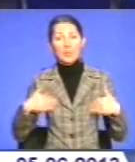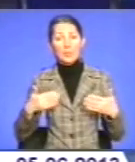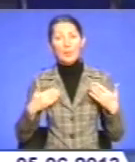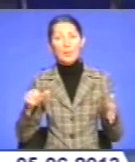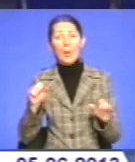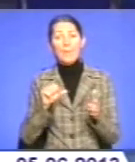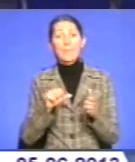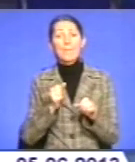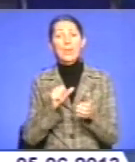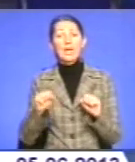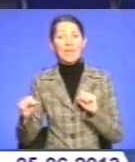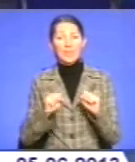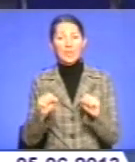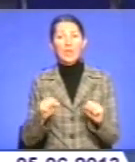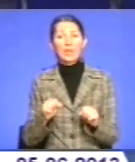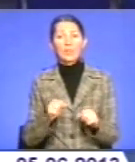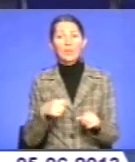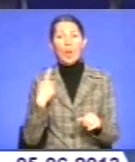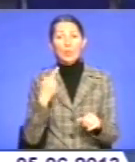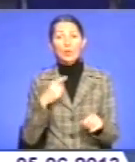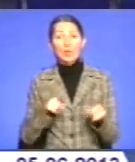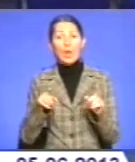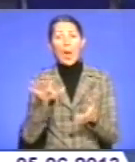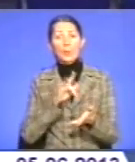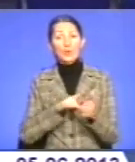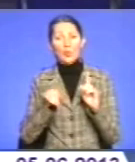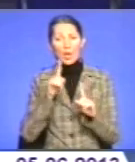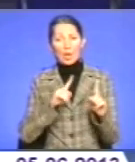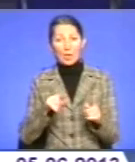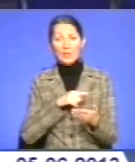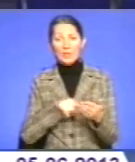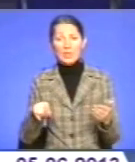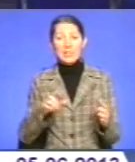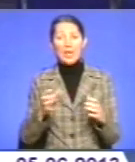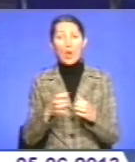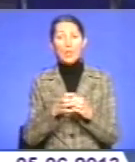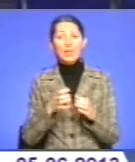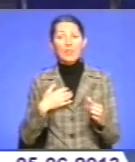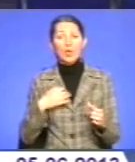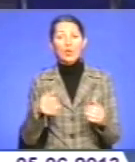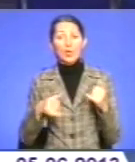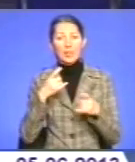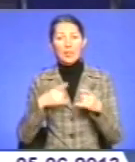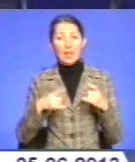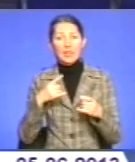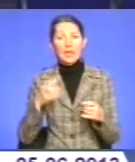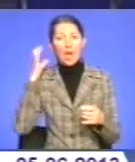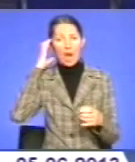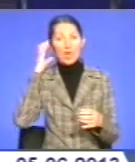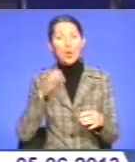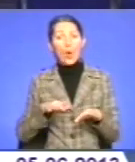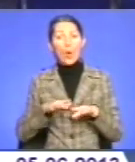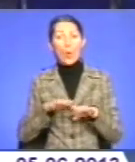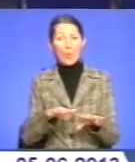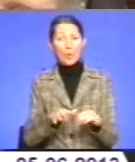облдержадміністрації, обласної і міської рад. Відзначили і колектив нашої телерадіокомпанії. З урочистостей повернулася Ірина Демчук.